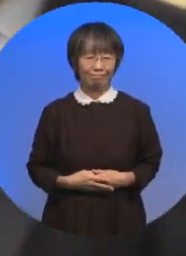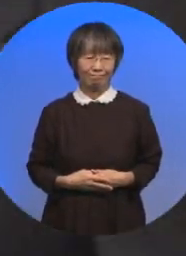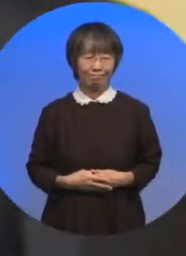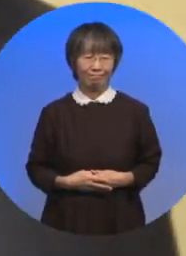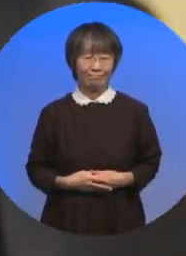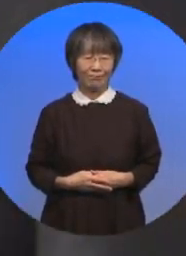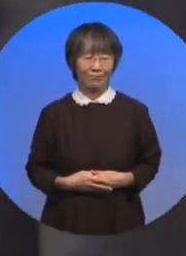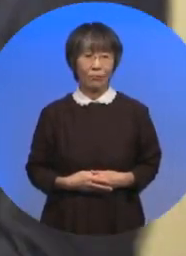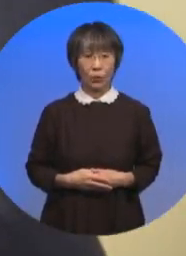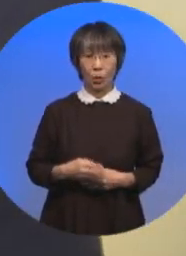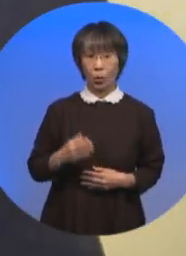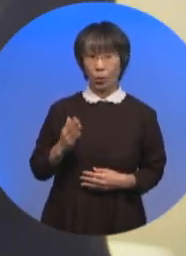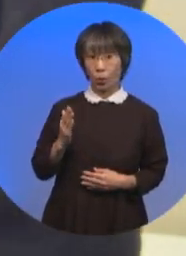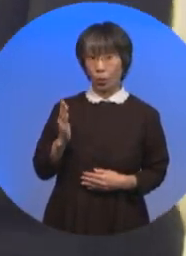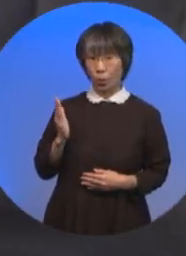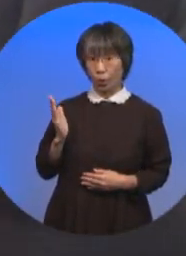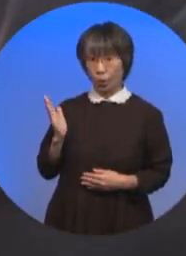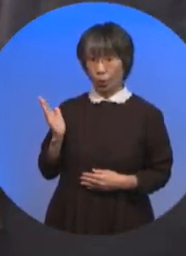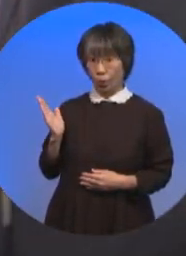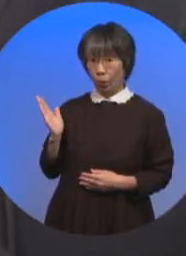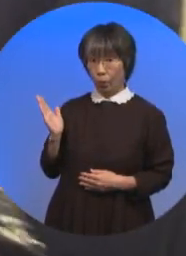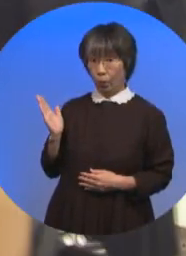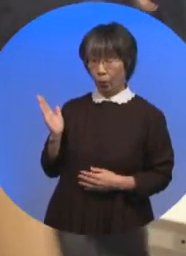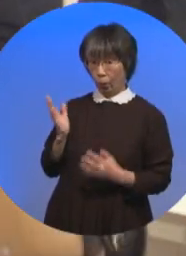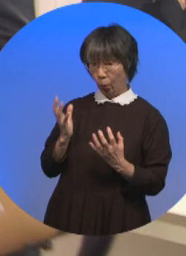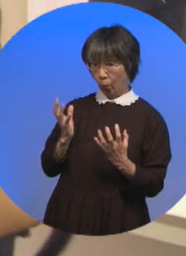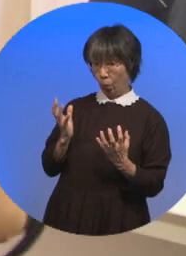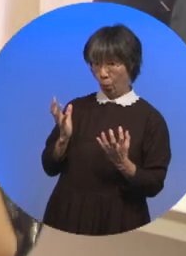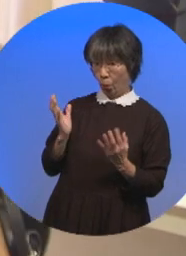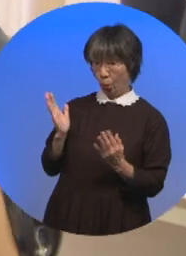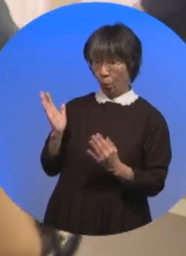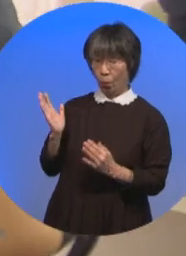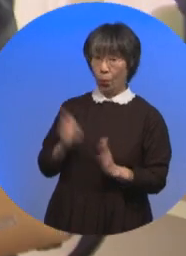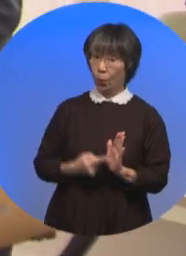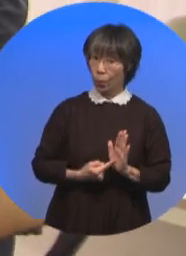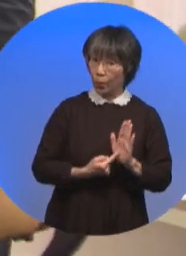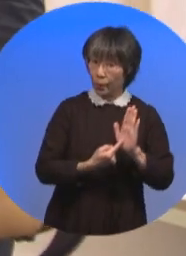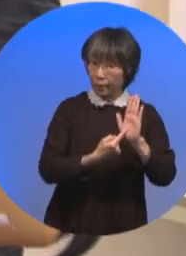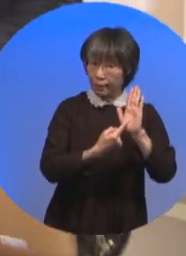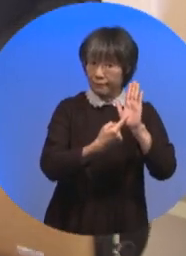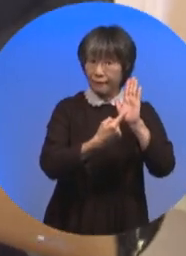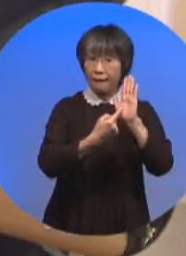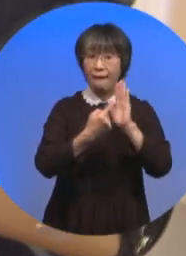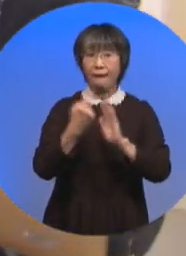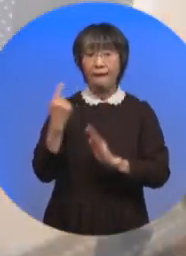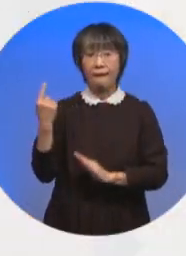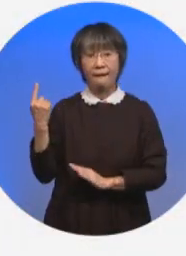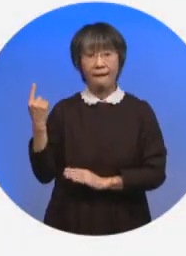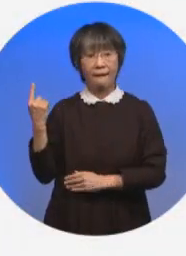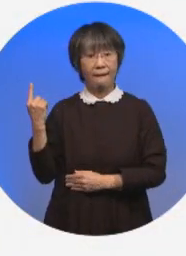世界でその名を轟かす吹田市が誇るビッグアーティストからメッセージをいただいています。